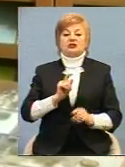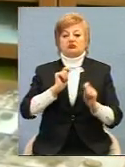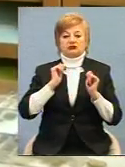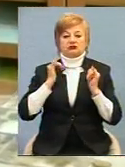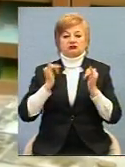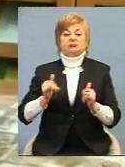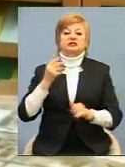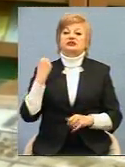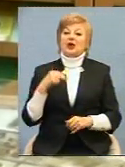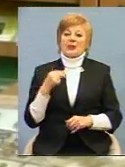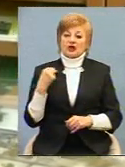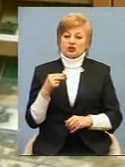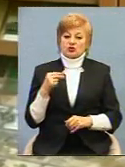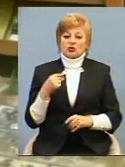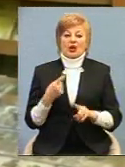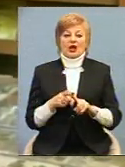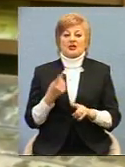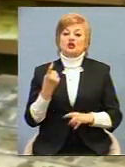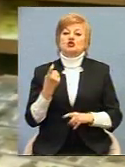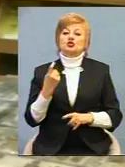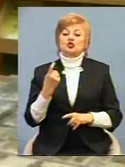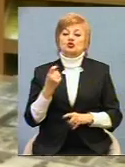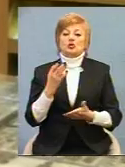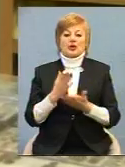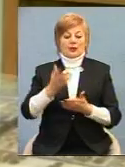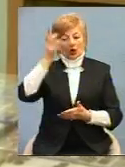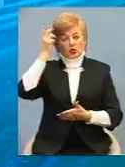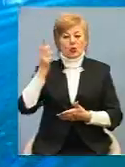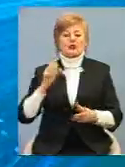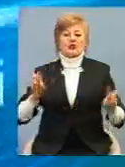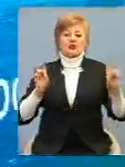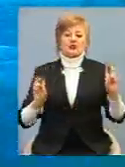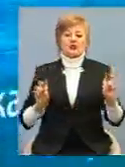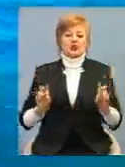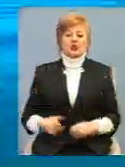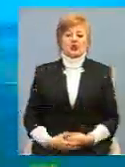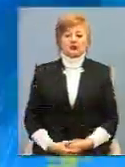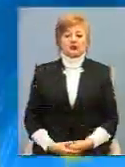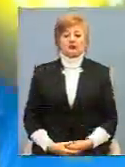Запоріжжю. З них всього лише близько сотні мають козацьку тематику.